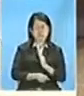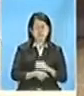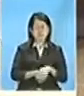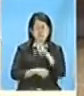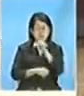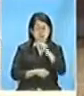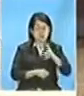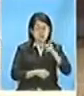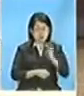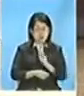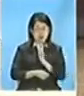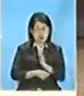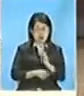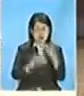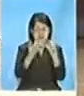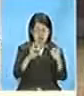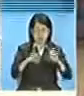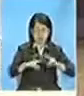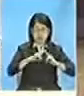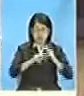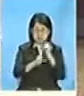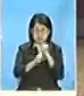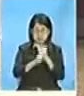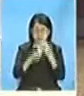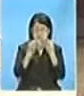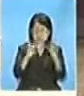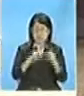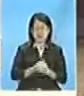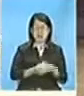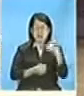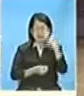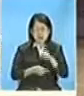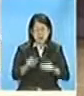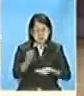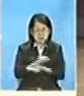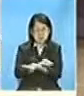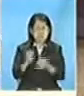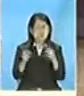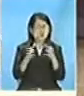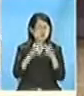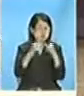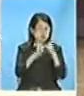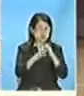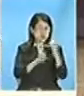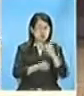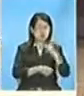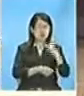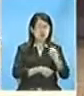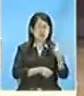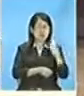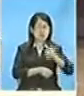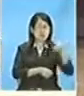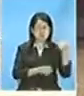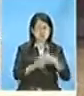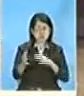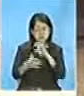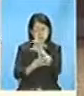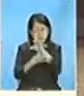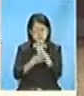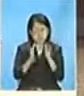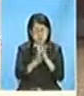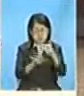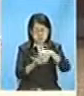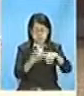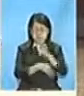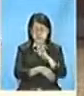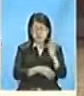ความเป็นอิสระในการทำงานโดยไม่ให้มีการแทรกแซงจากอำนาจภายนอกใดๆทั้งสิ้นจะ